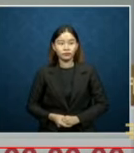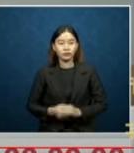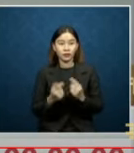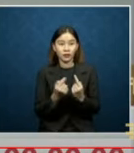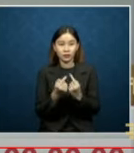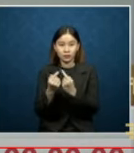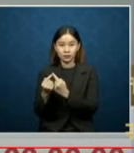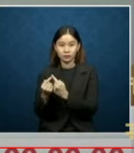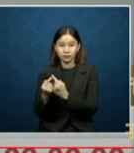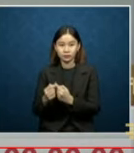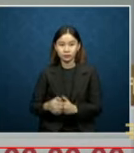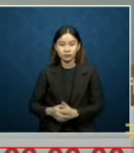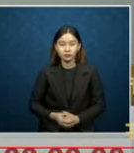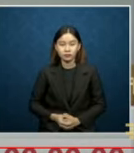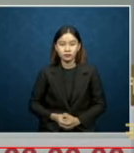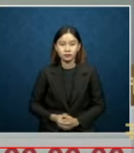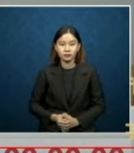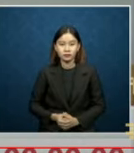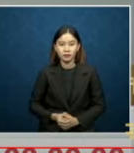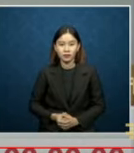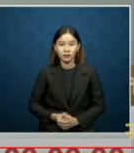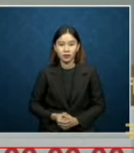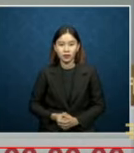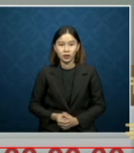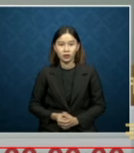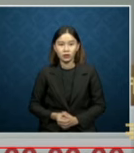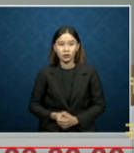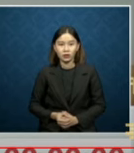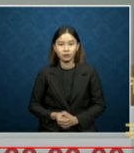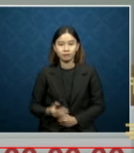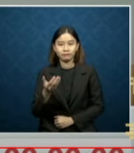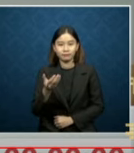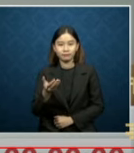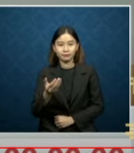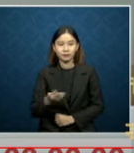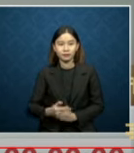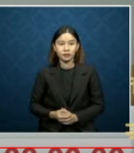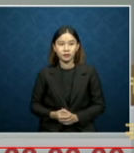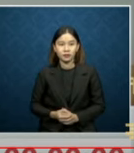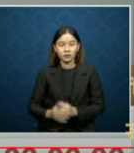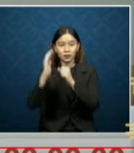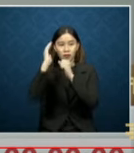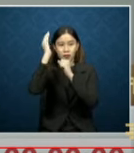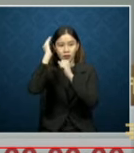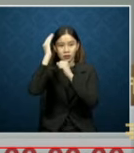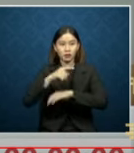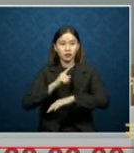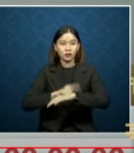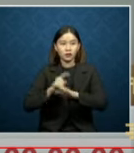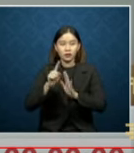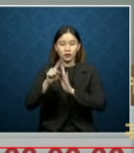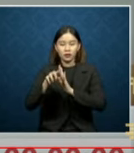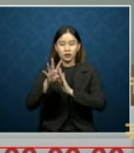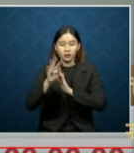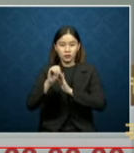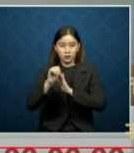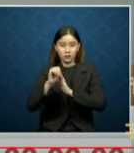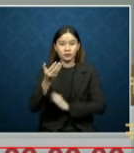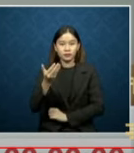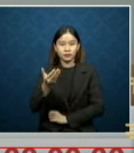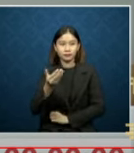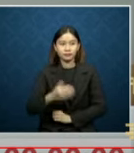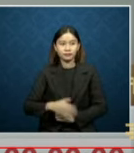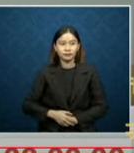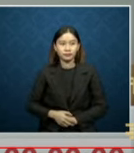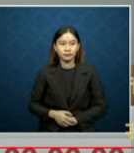ครับต่อไปขอเชิญท่านเฉลิมชัยเฟื่องคอนอภิปรายใช้เวลา40นาทีขอเชิญครับ